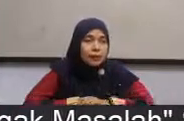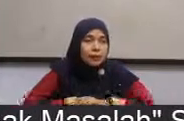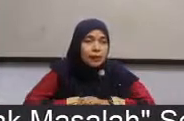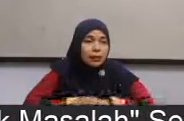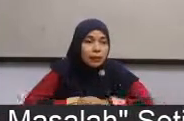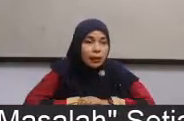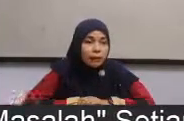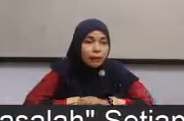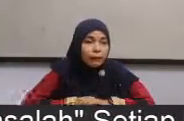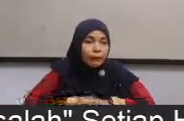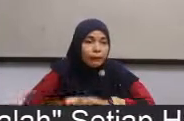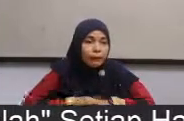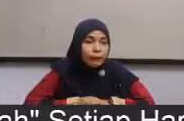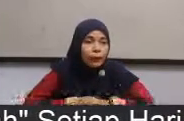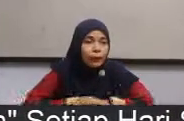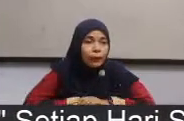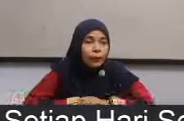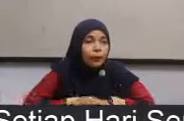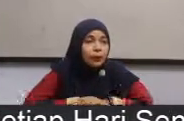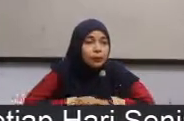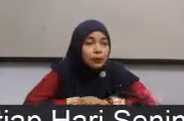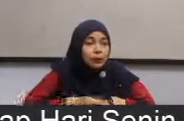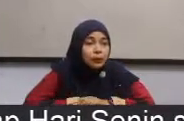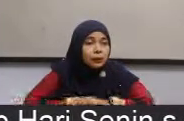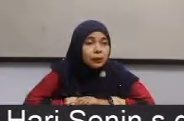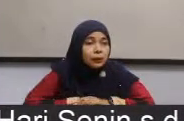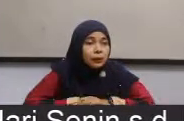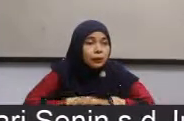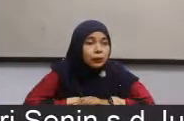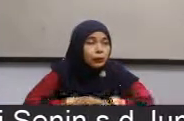Sisanya di bab yang